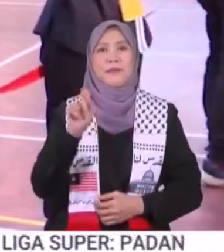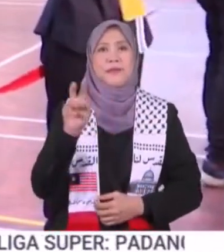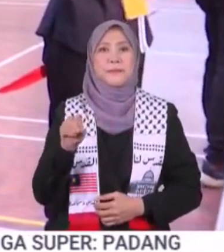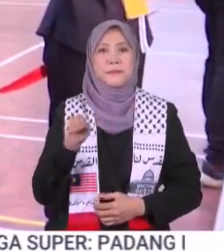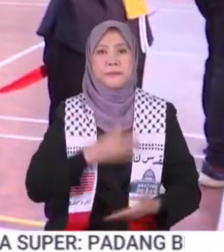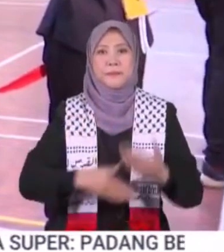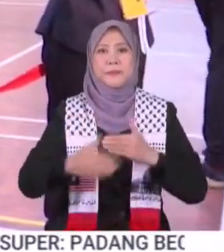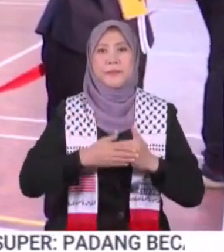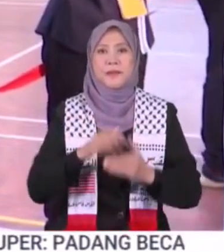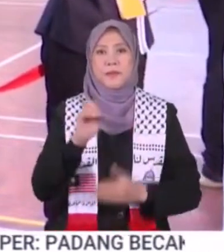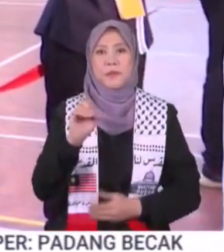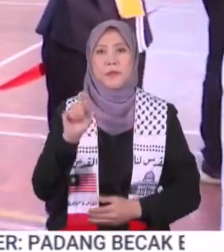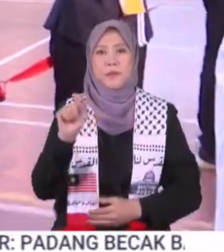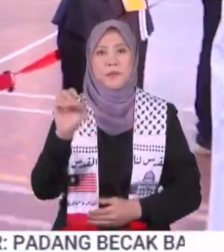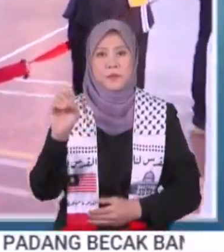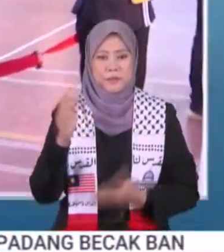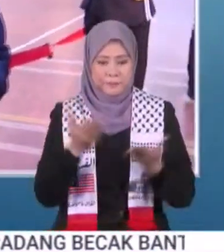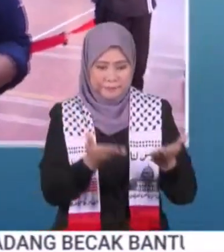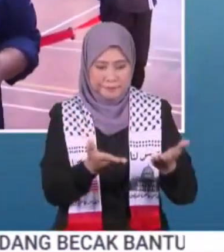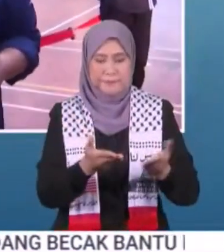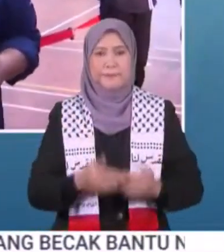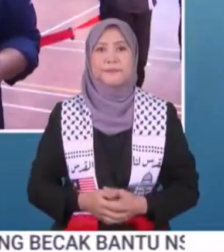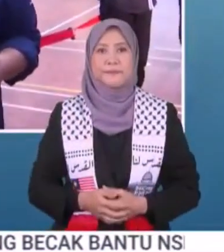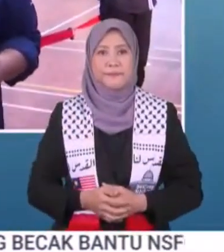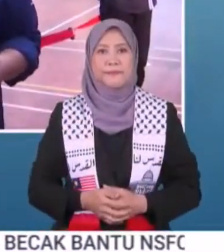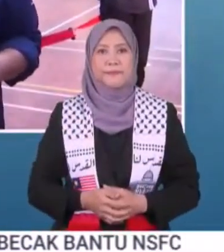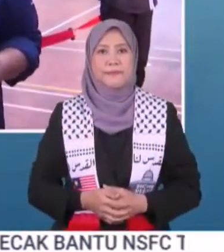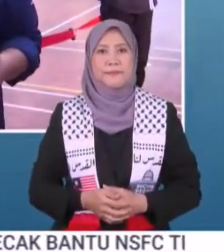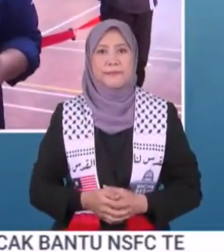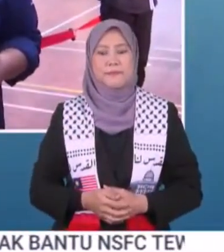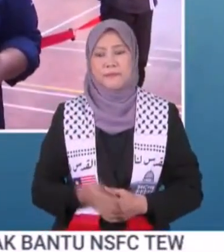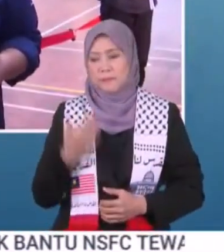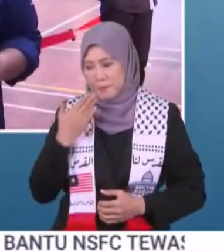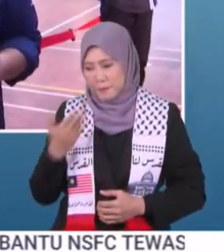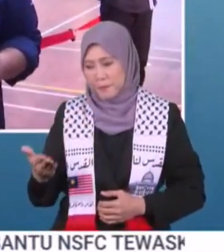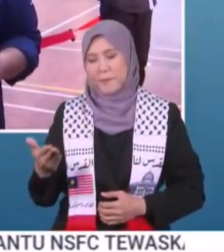kembali kepada Otto di Angkasa Puri. Silakan. Terima kasih, Atikah.